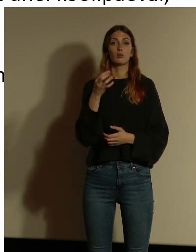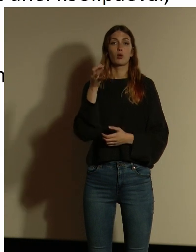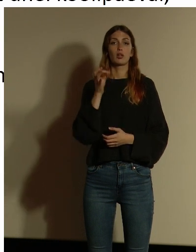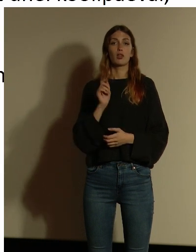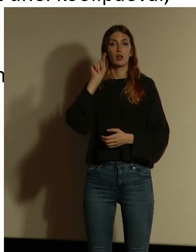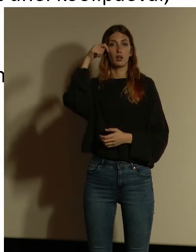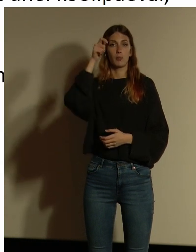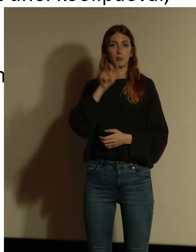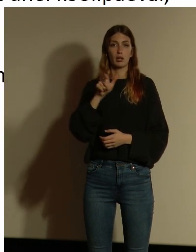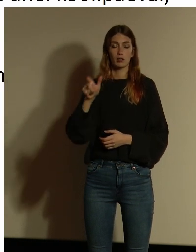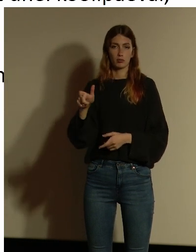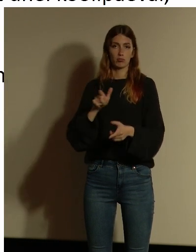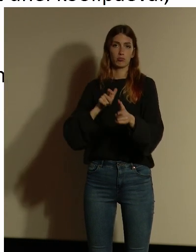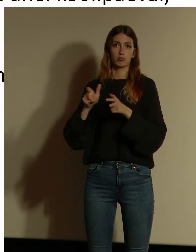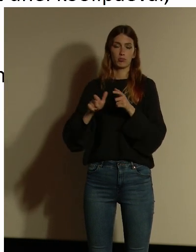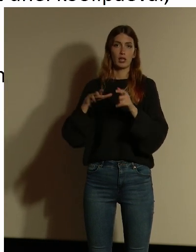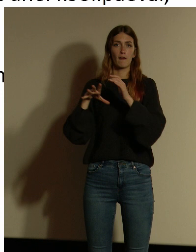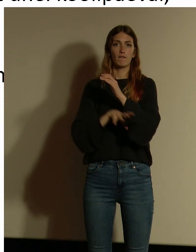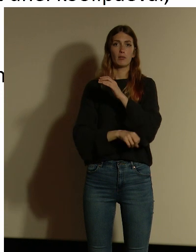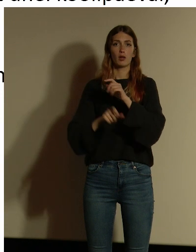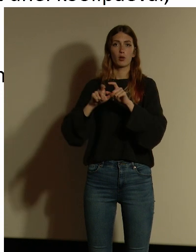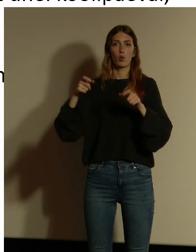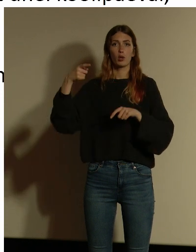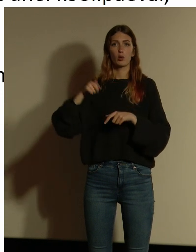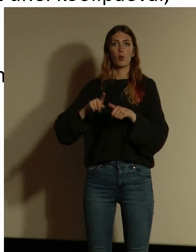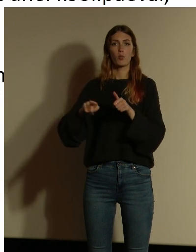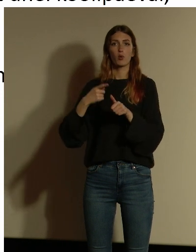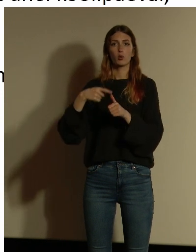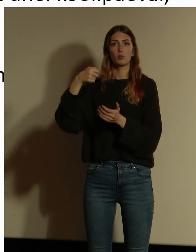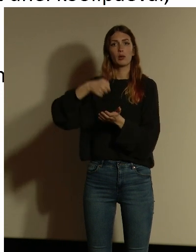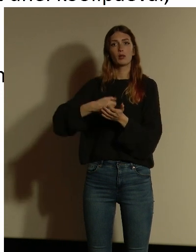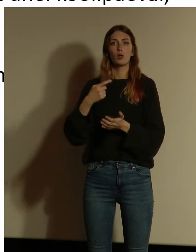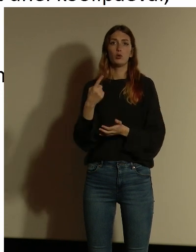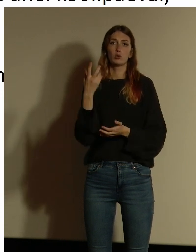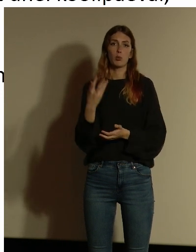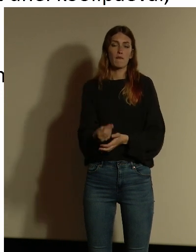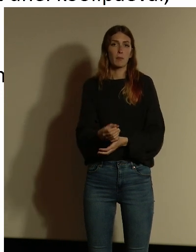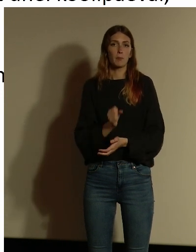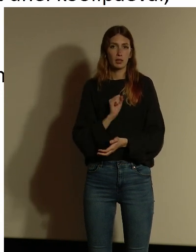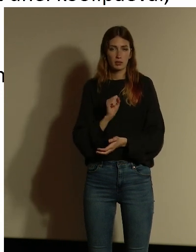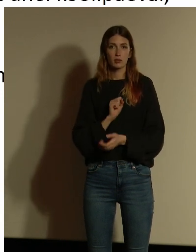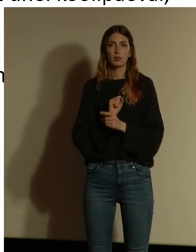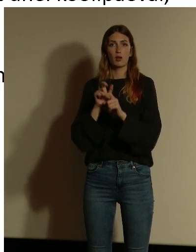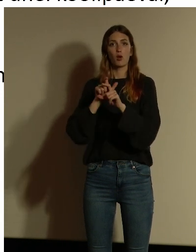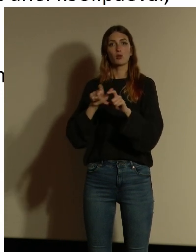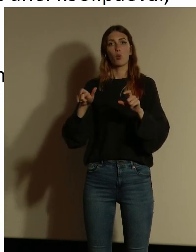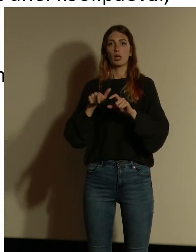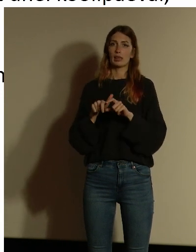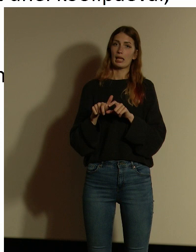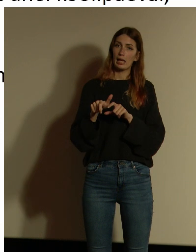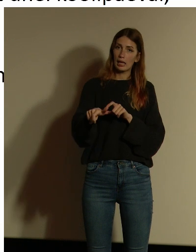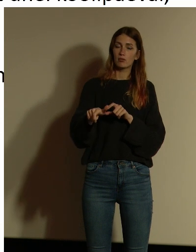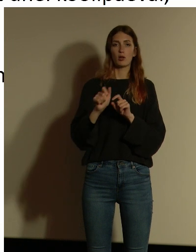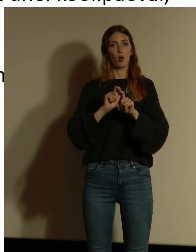21% õpilastest oli viimasel kooli kuul puudunud vähemalt ühe päeva sellepärast, et koolitee,